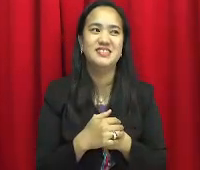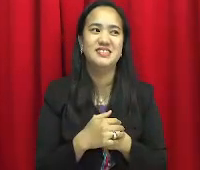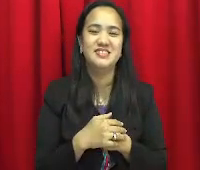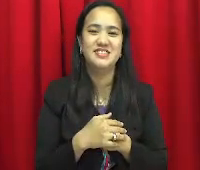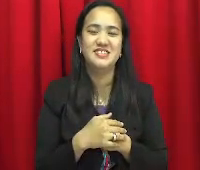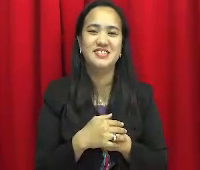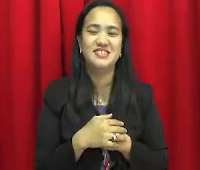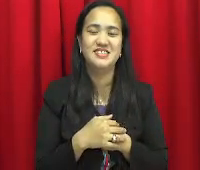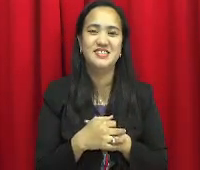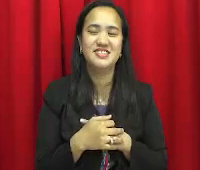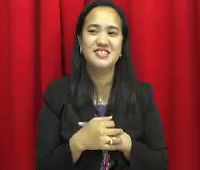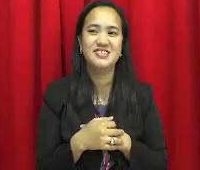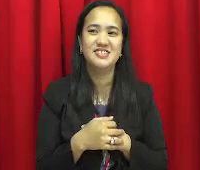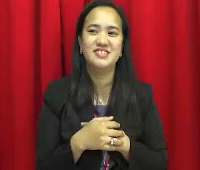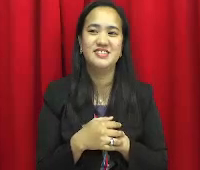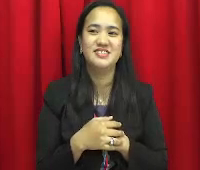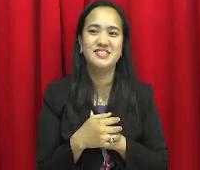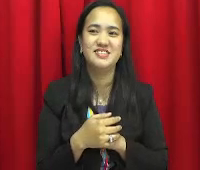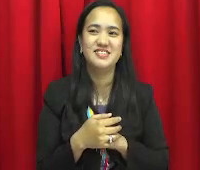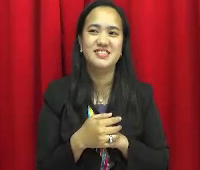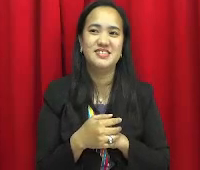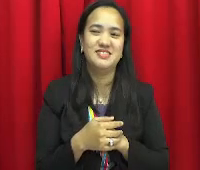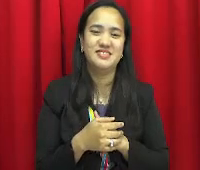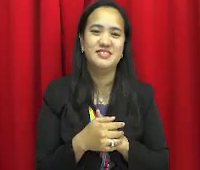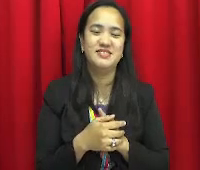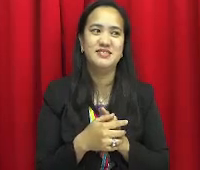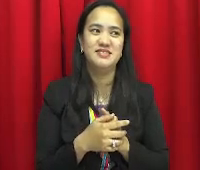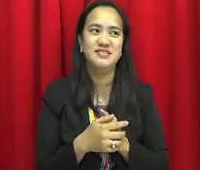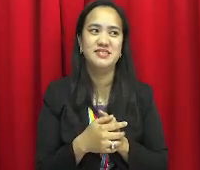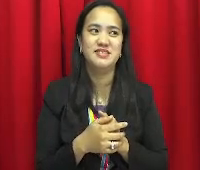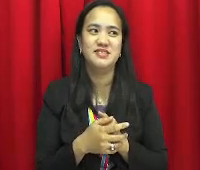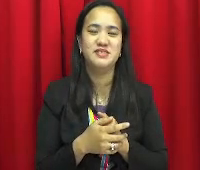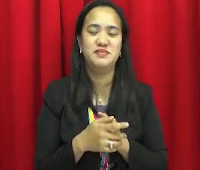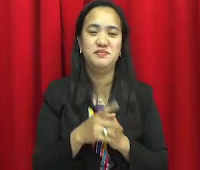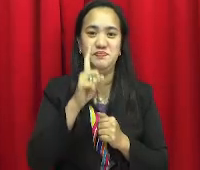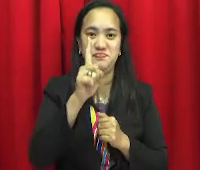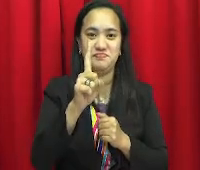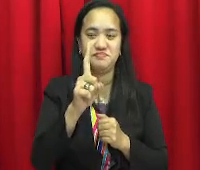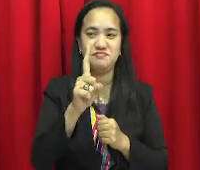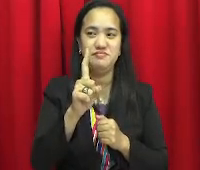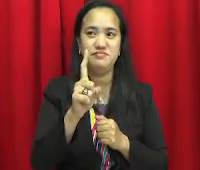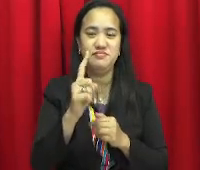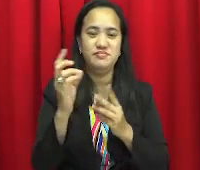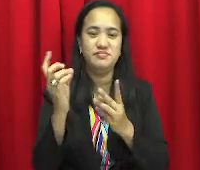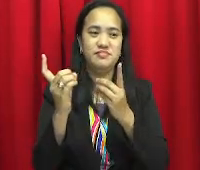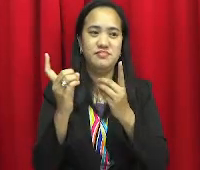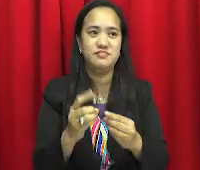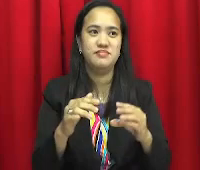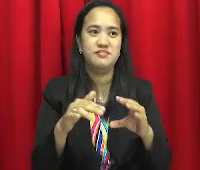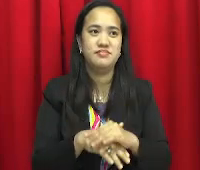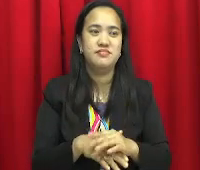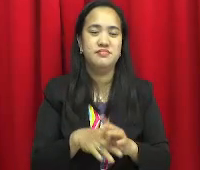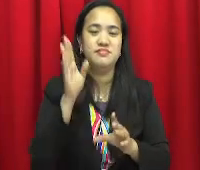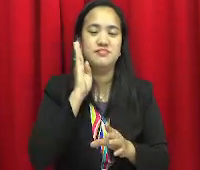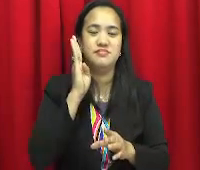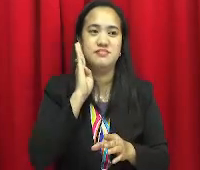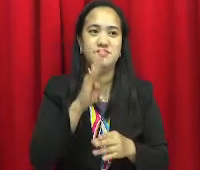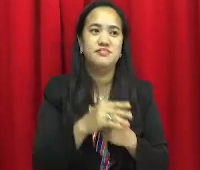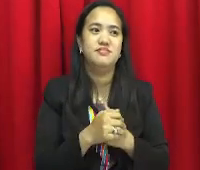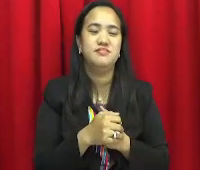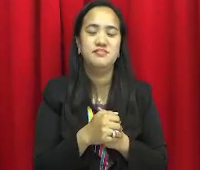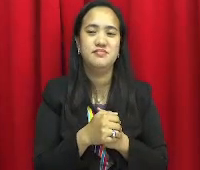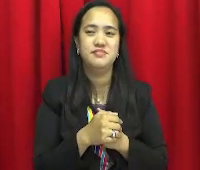Puro na lang daw siya gulay. Kawawa naman itong tao. Pero may pinagagawa ako sa iyo ha. Malapit lang yung dagat ha. Gawin mo yon.